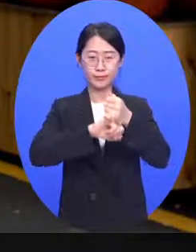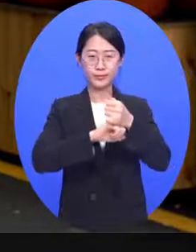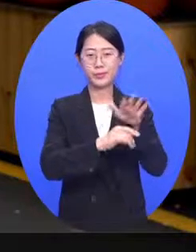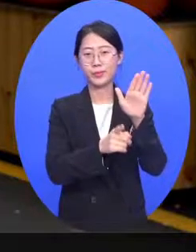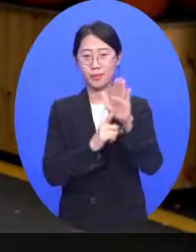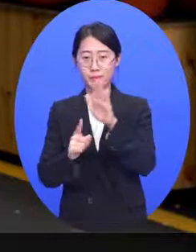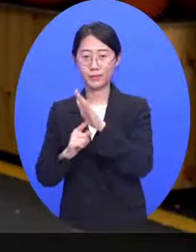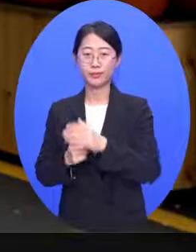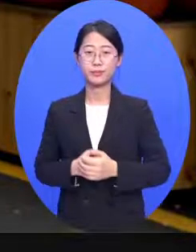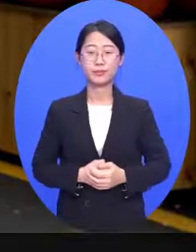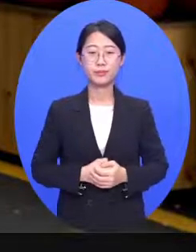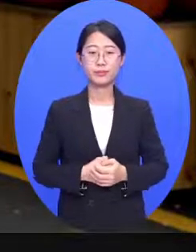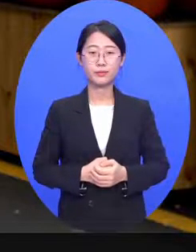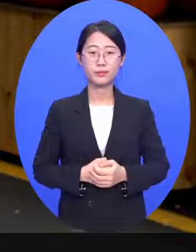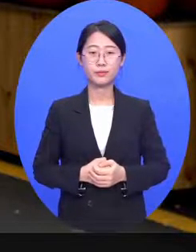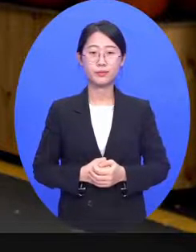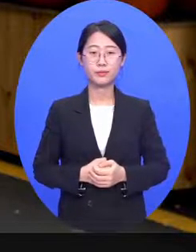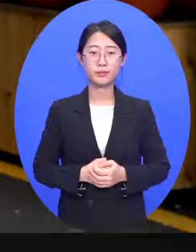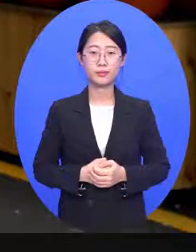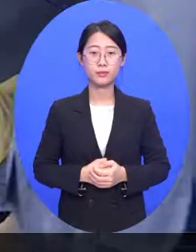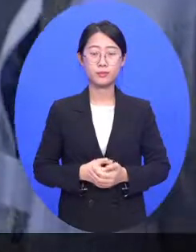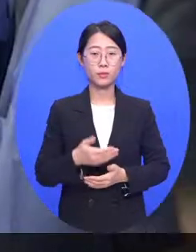홍보를 위한 캠페인을 전개했습니다.